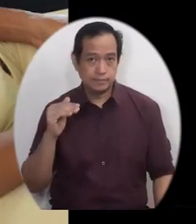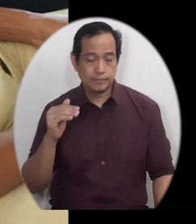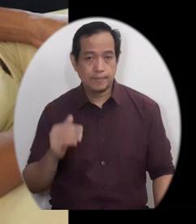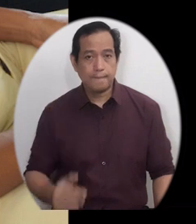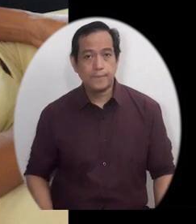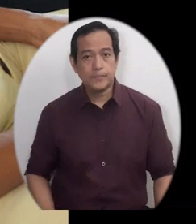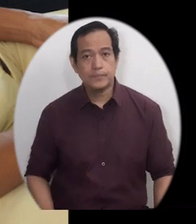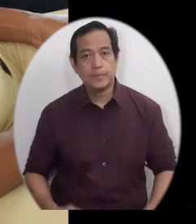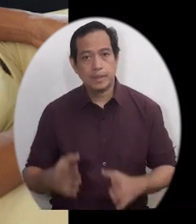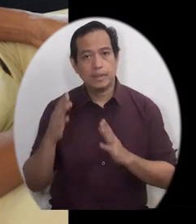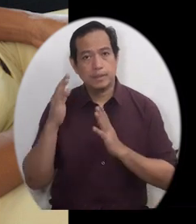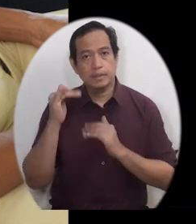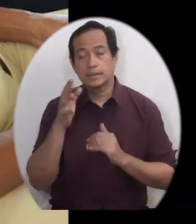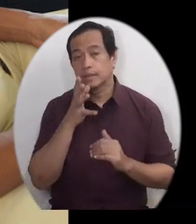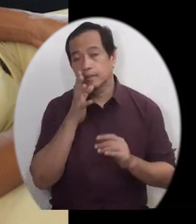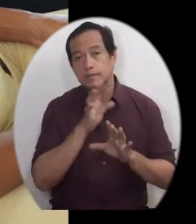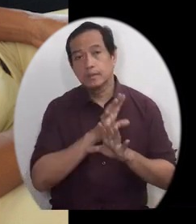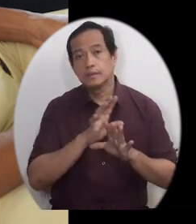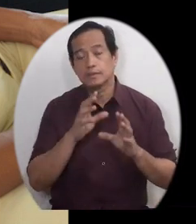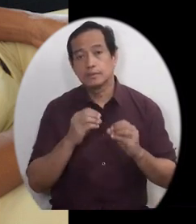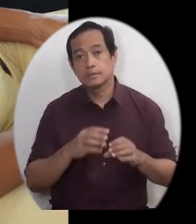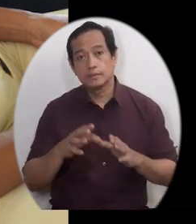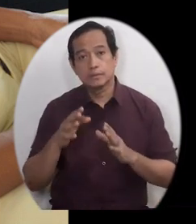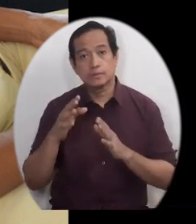Huwag lang siya mawala ng pag-asa.